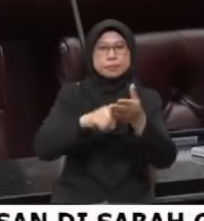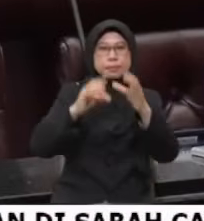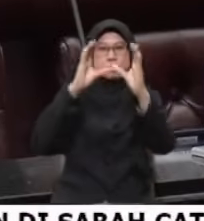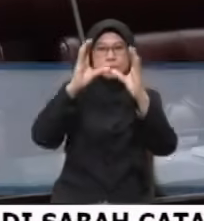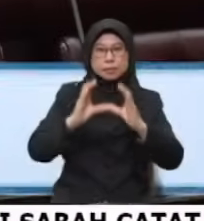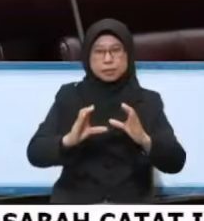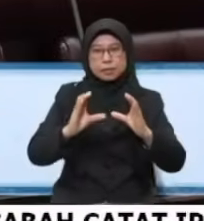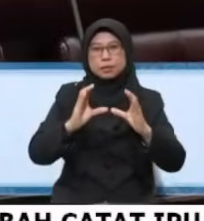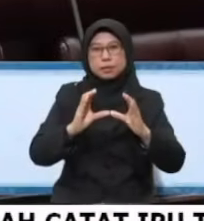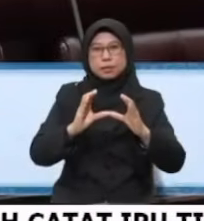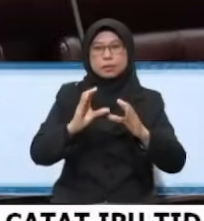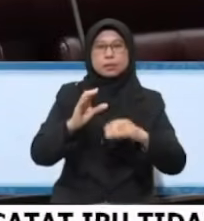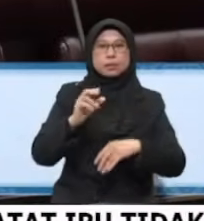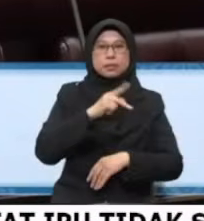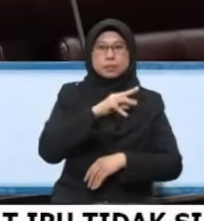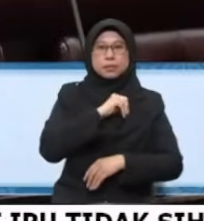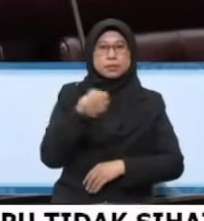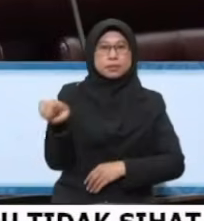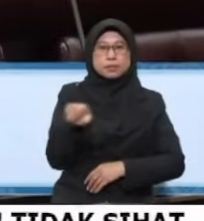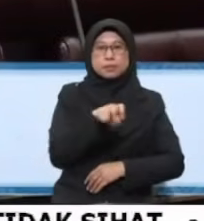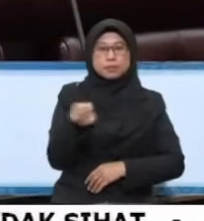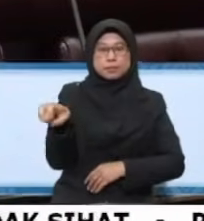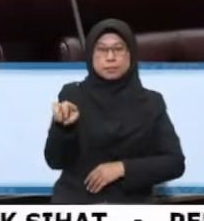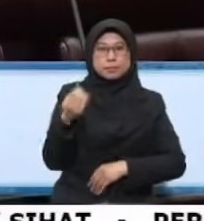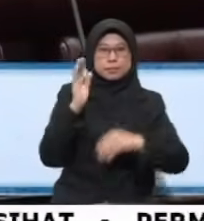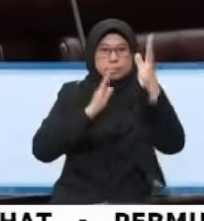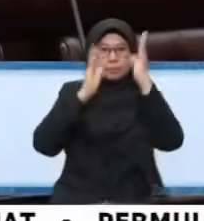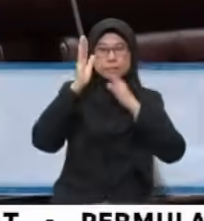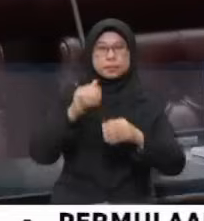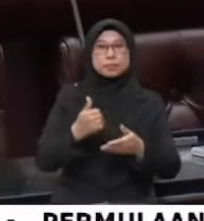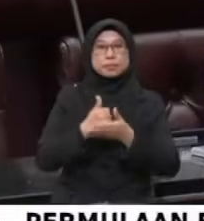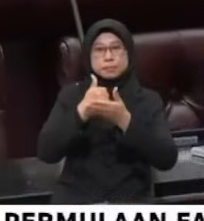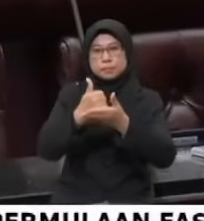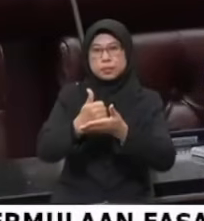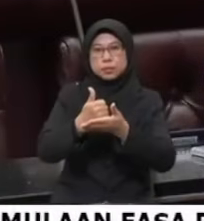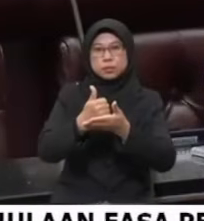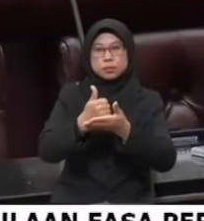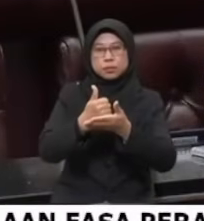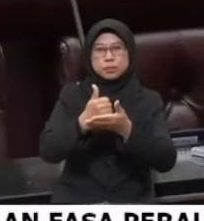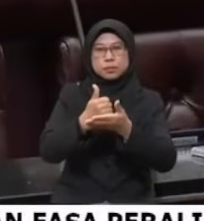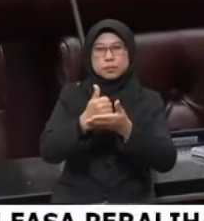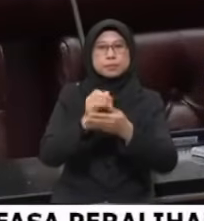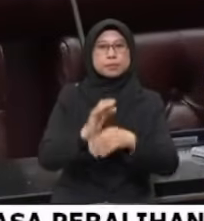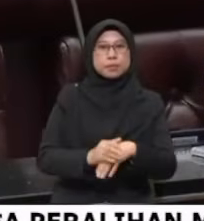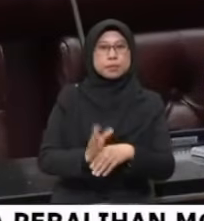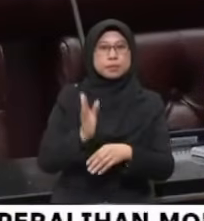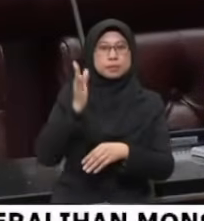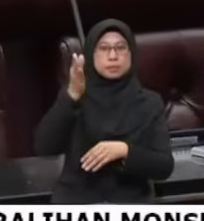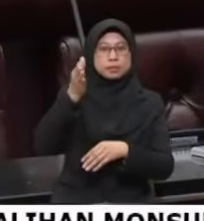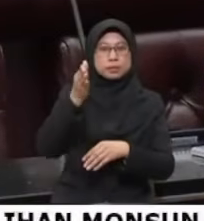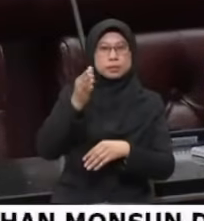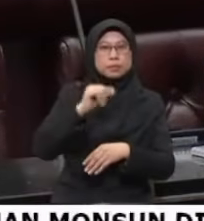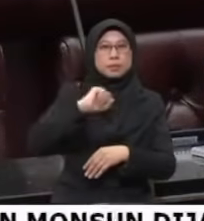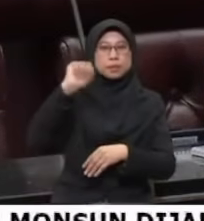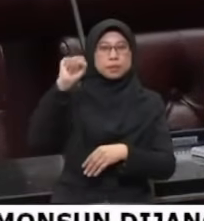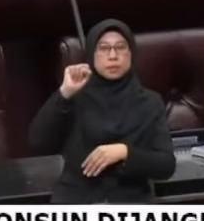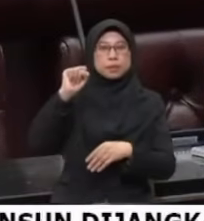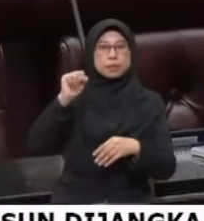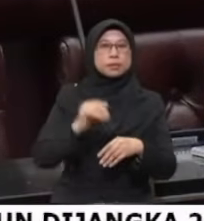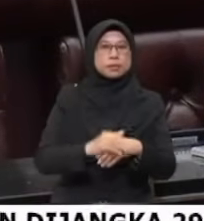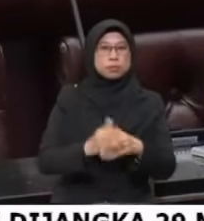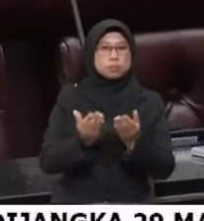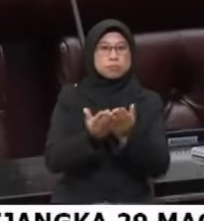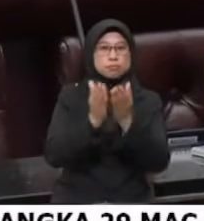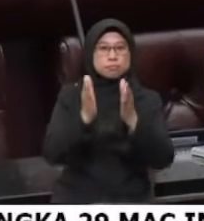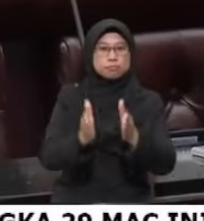Kementerian pengangkutan Malaysia untuk membantu bakal-bakal pelaut di Sabah agar memperolehi